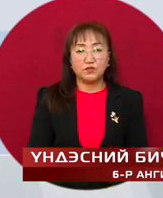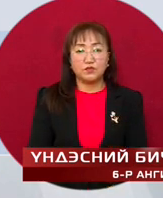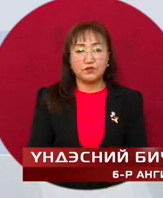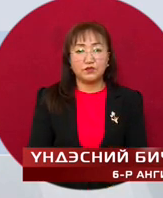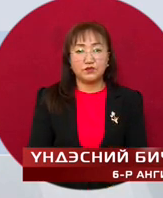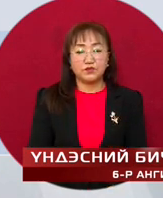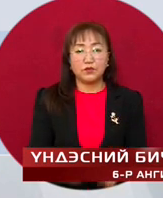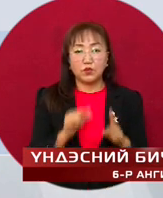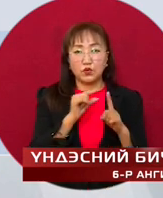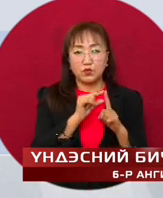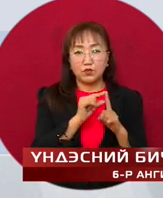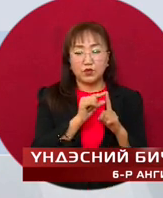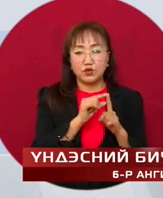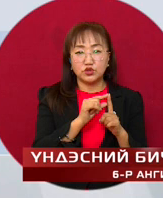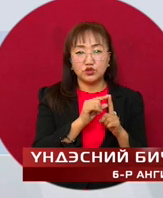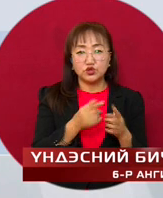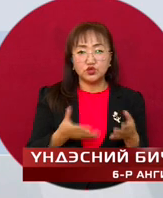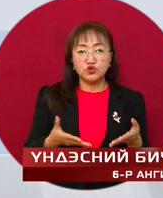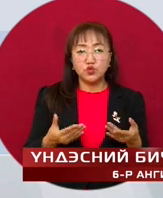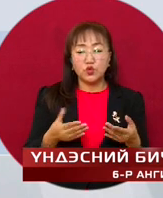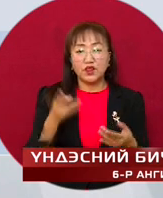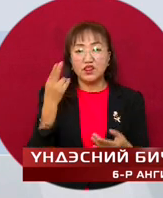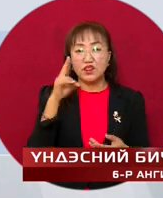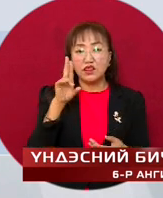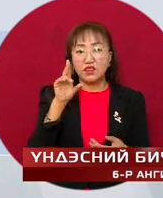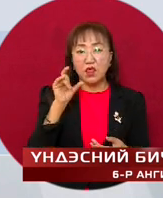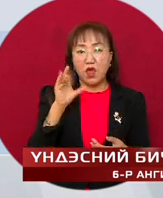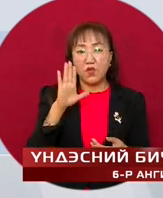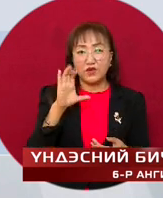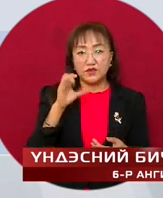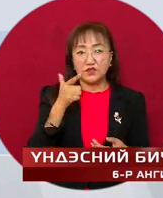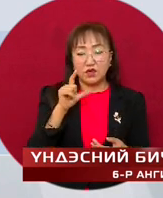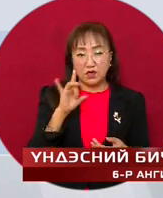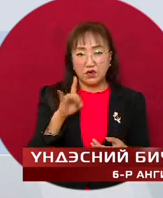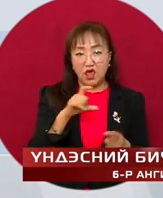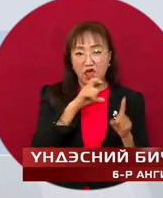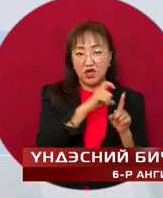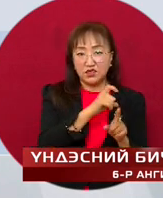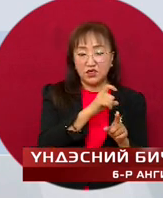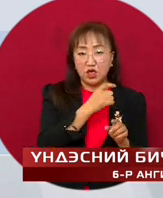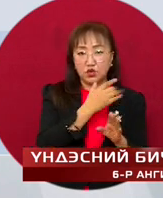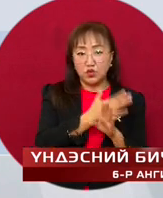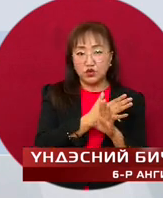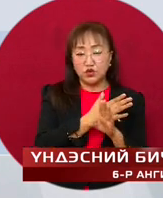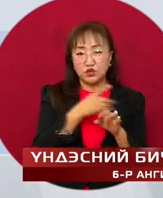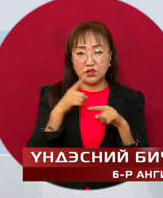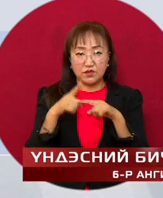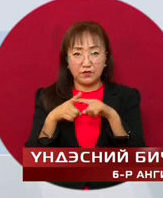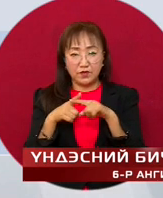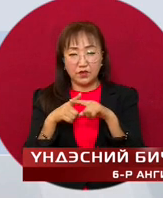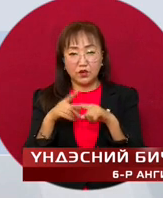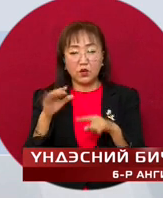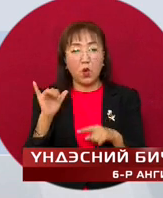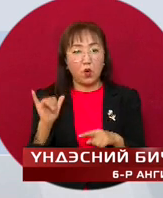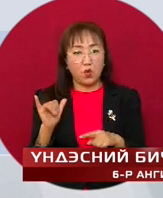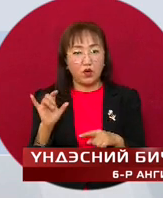энэ үг маань зөөлн дэвсгэр болон ихшгээр төгсөг учраас дуу нөхцөлийг залгсан байна гэдэг дараах